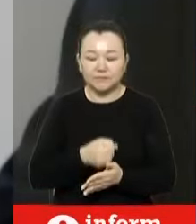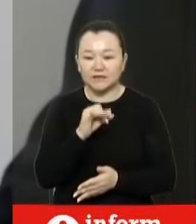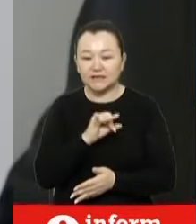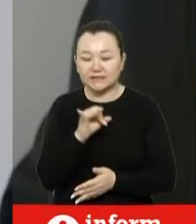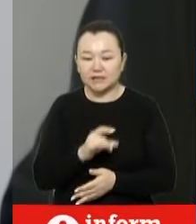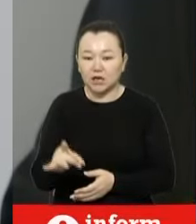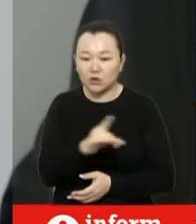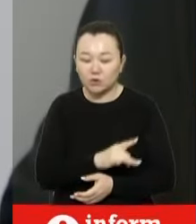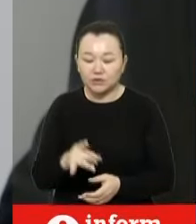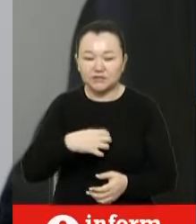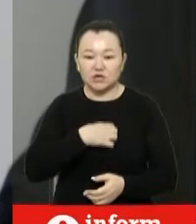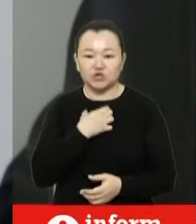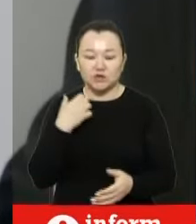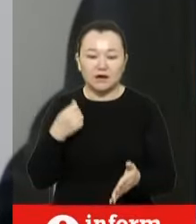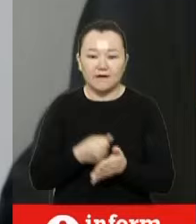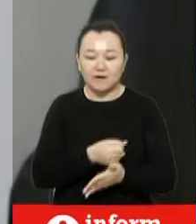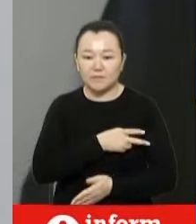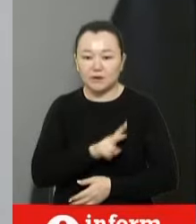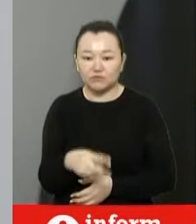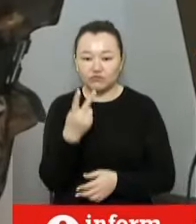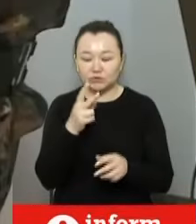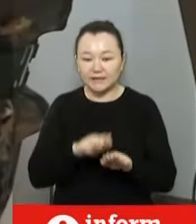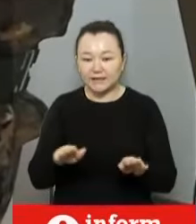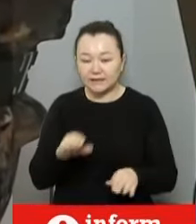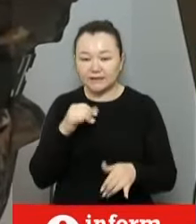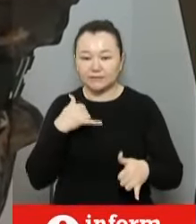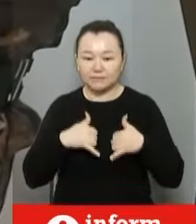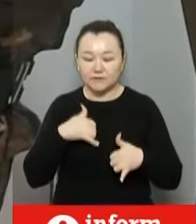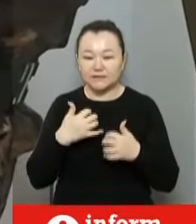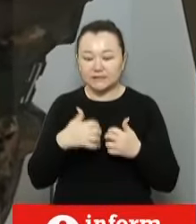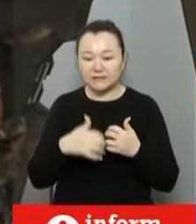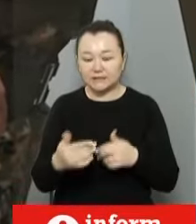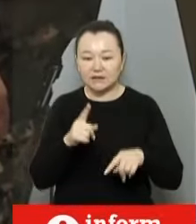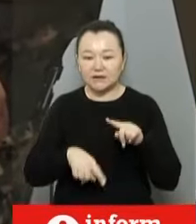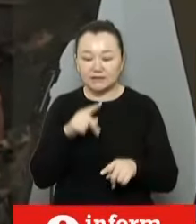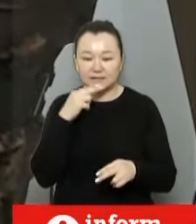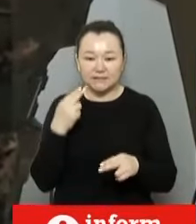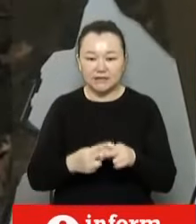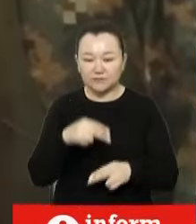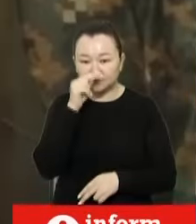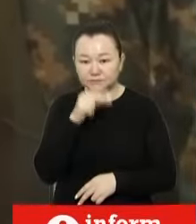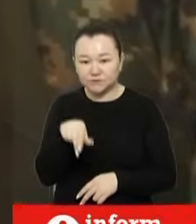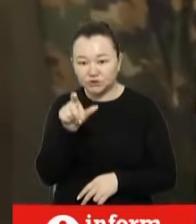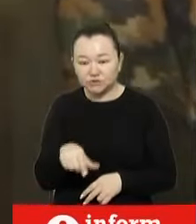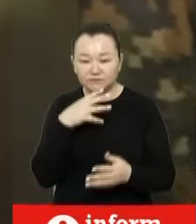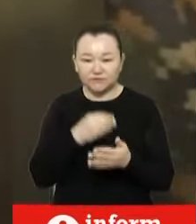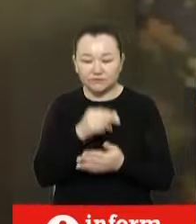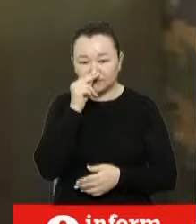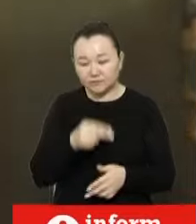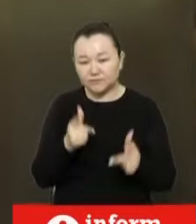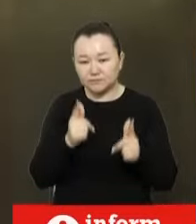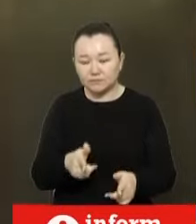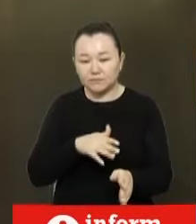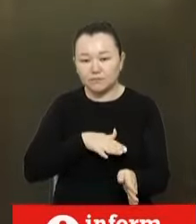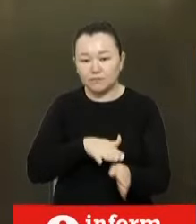районе в страшной аварии погибли двое школьников и педагог среди них родная сестра осуждённого свою вину он признал